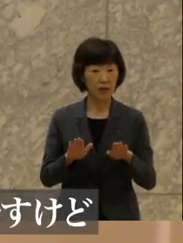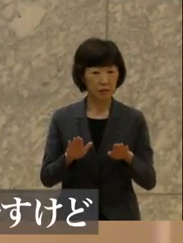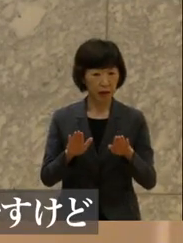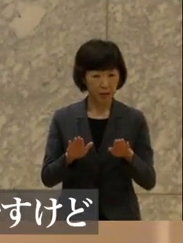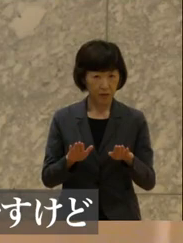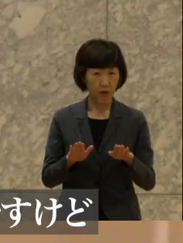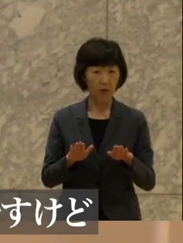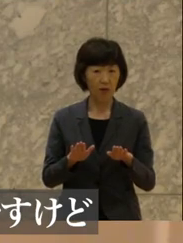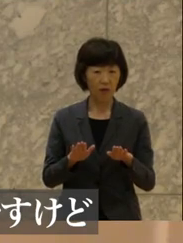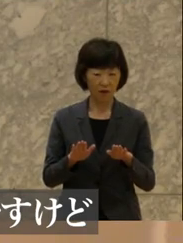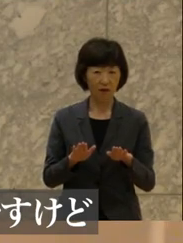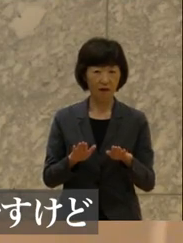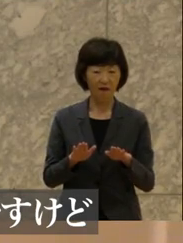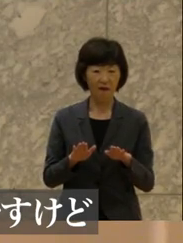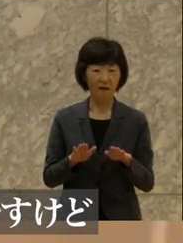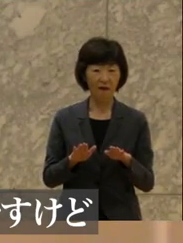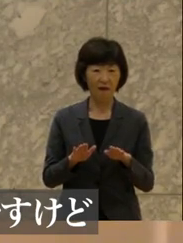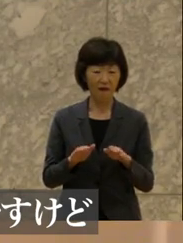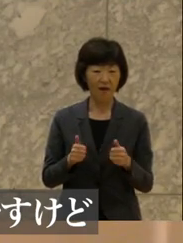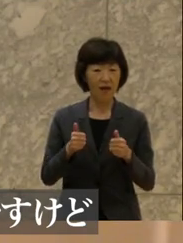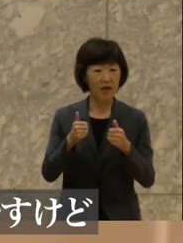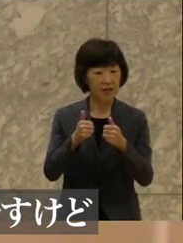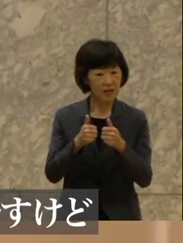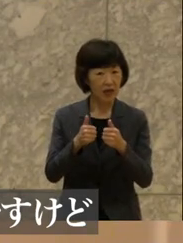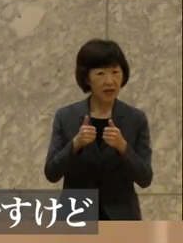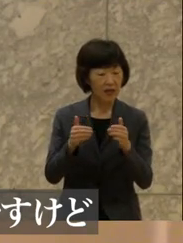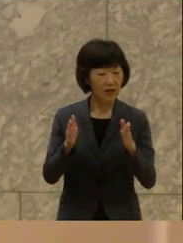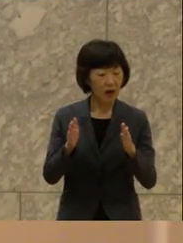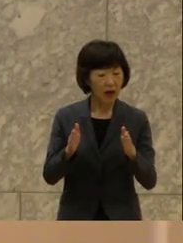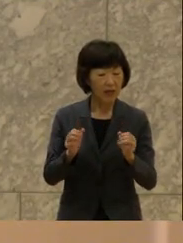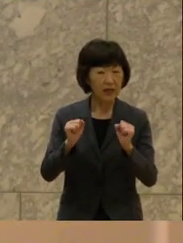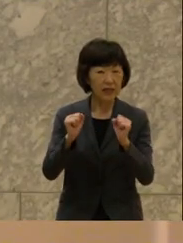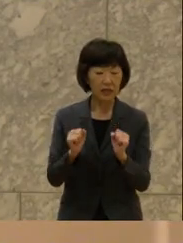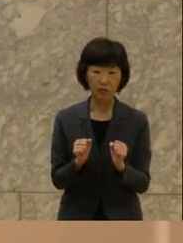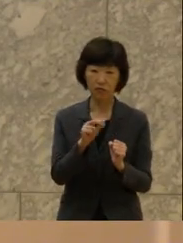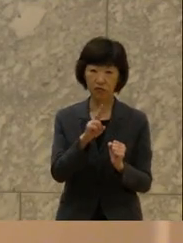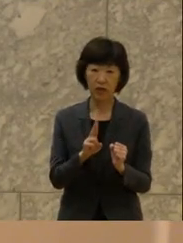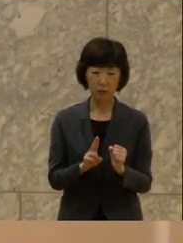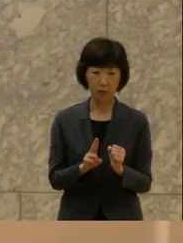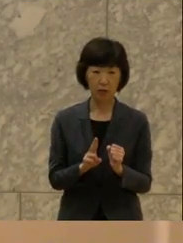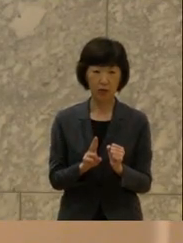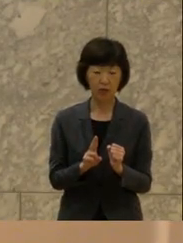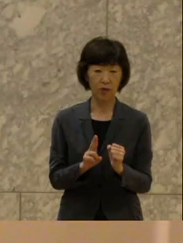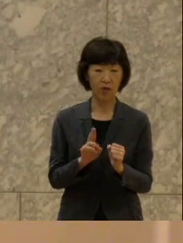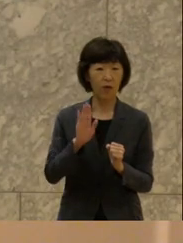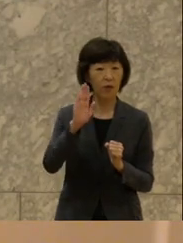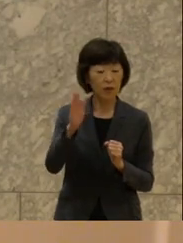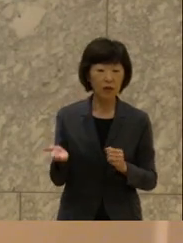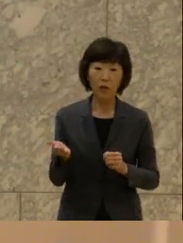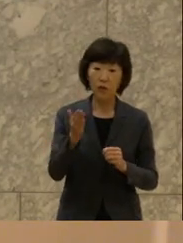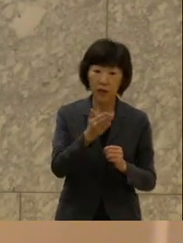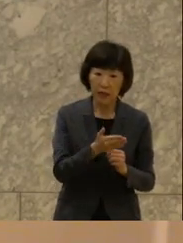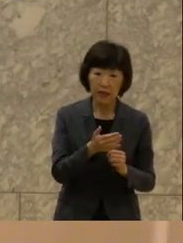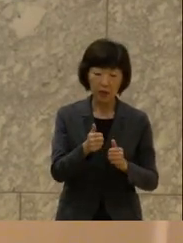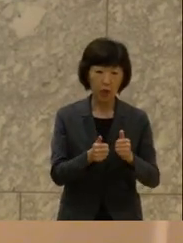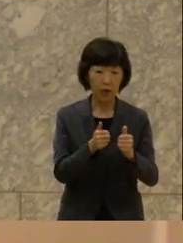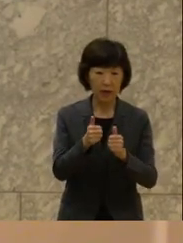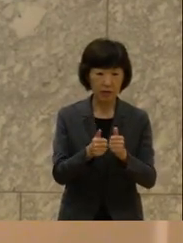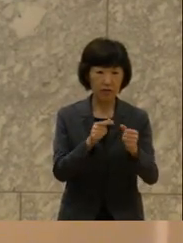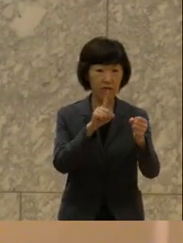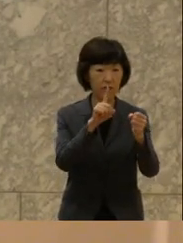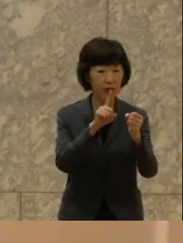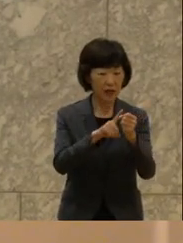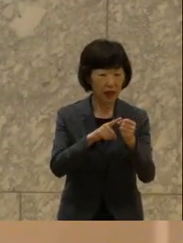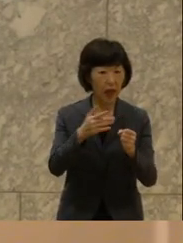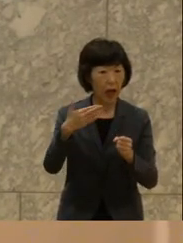シーズンの中に私の場合はいるからかもしれないんですけどこの後またその次のレースに向けてアメリカ